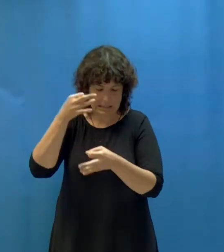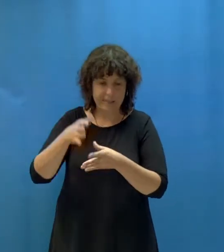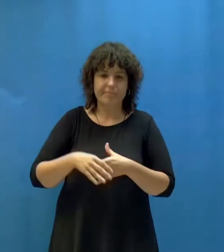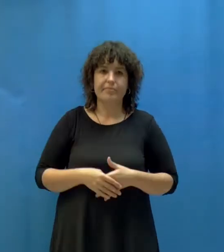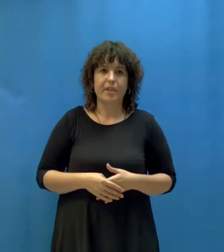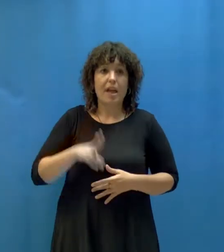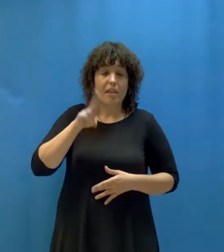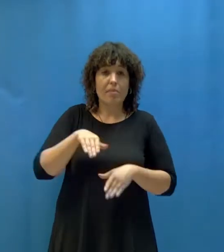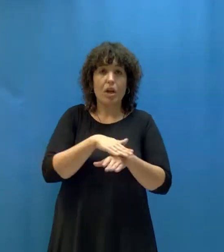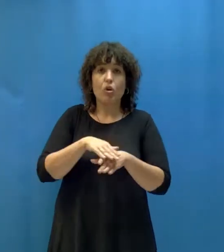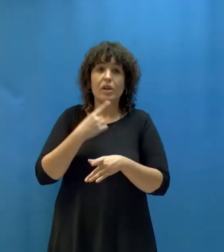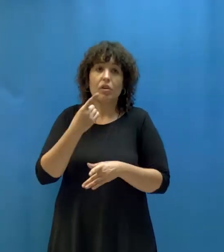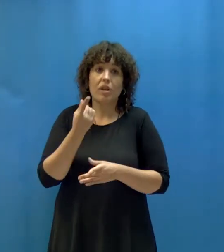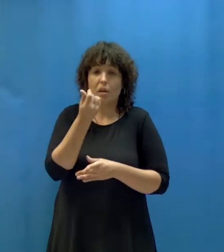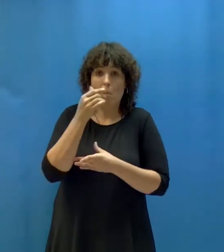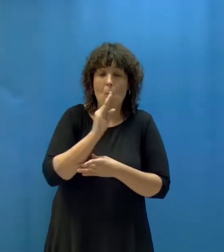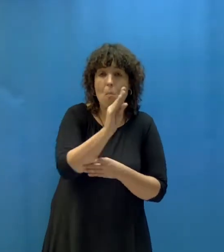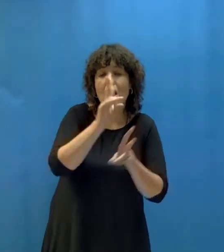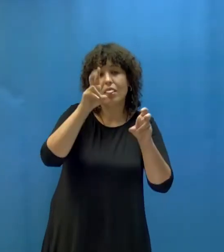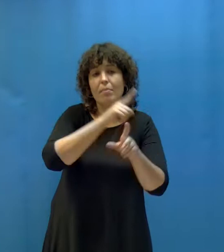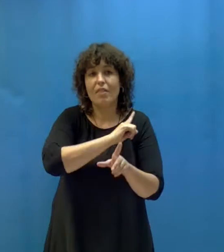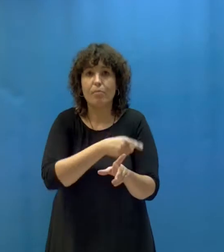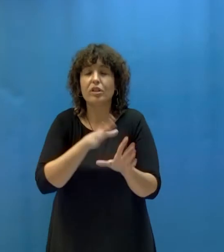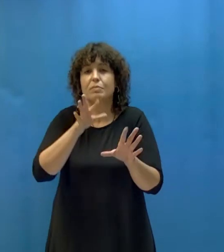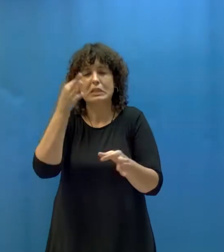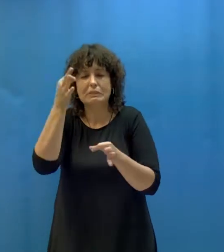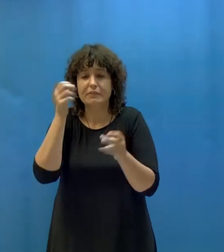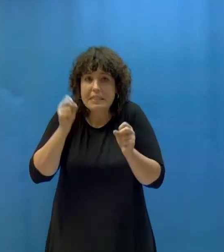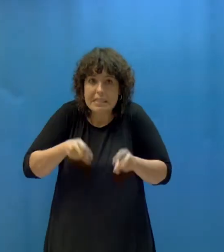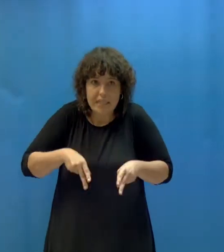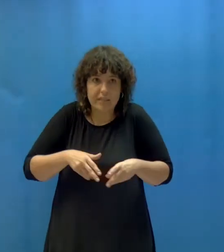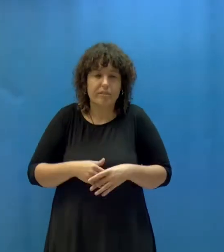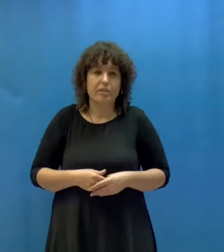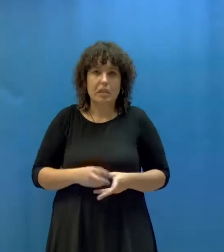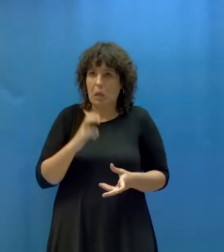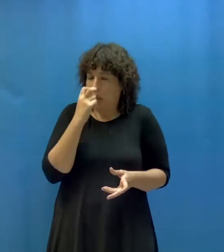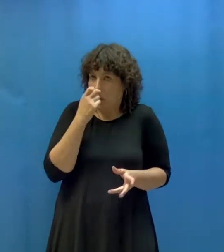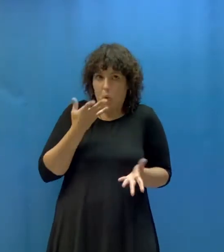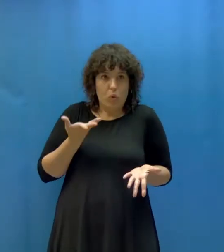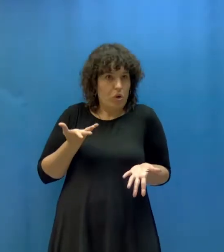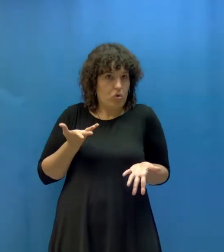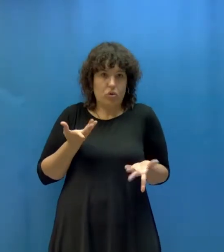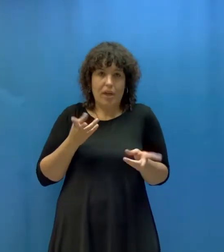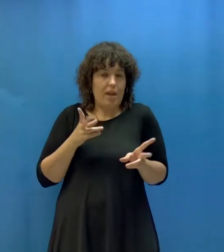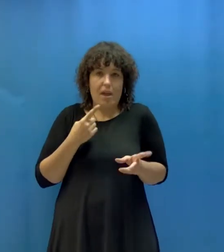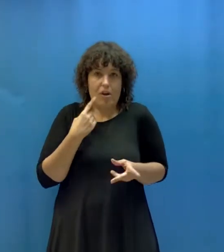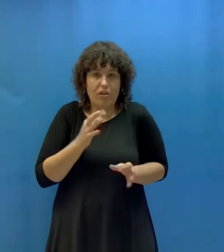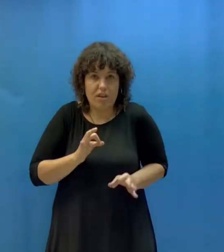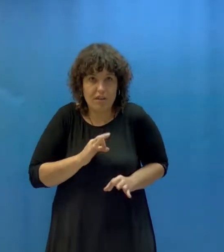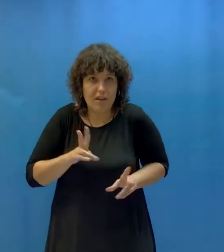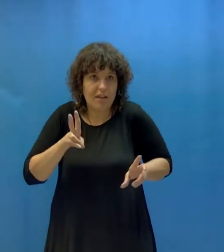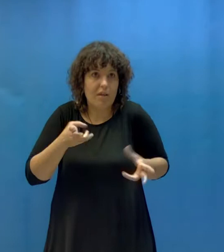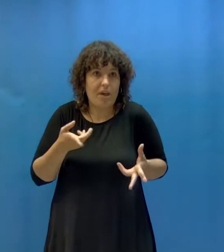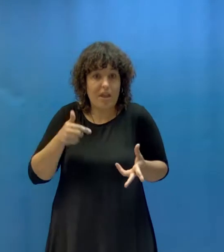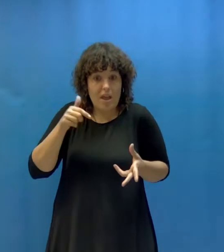el govern inversions esportives sense especificar-ne cap. És curiós que no esmentara la inversió que avui ens porta Ciudadanos com a